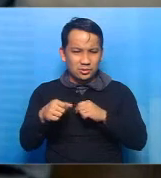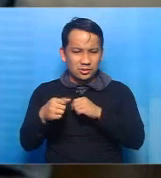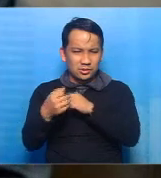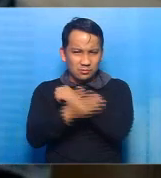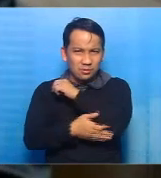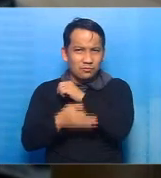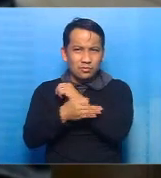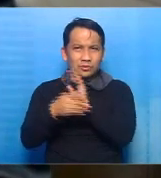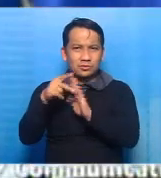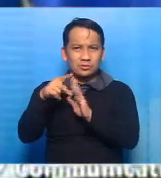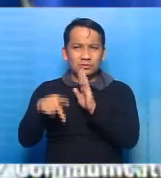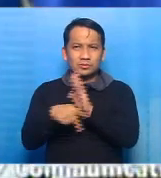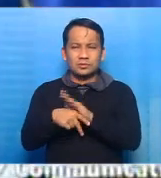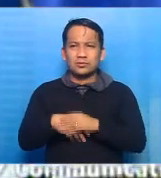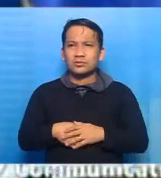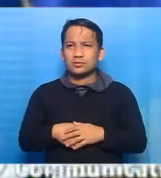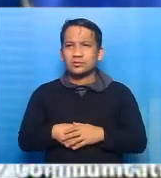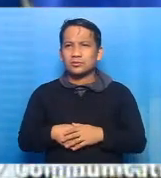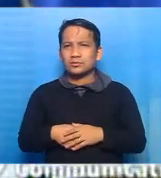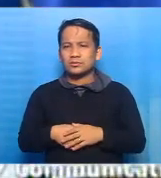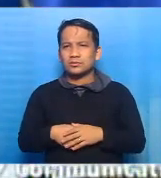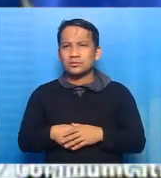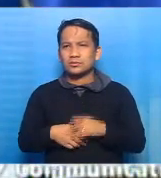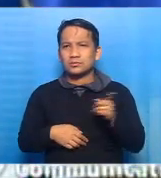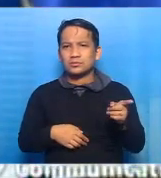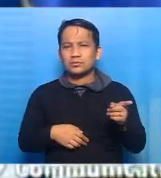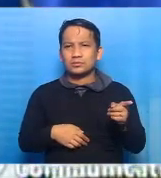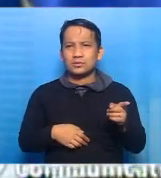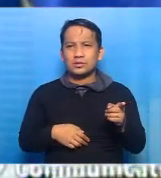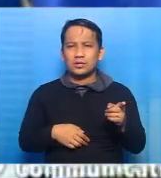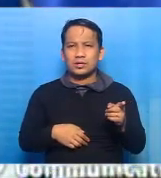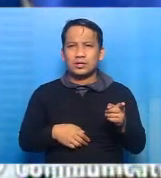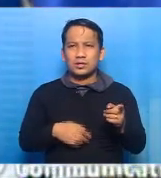policy. I can't forgive Lacson because he is not.